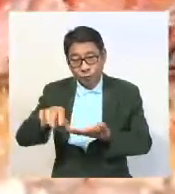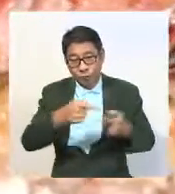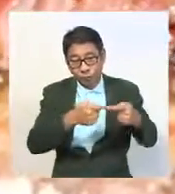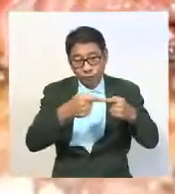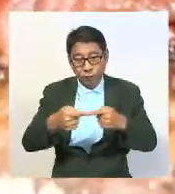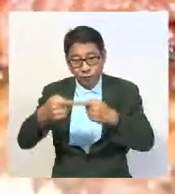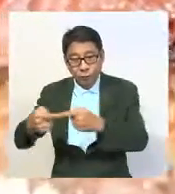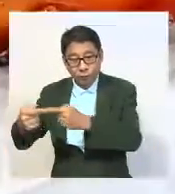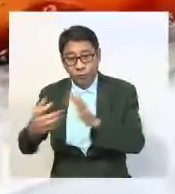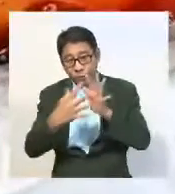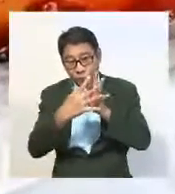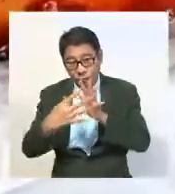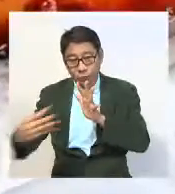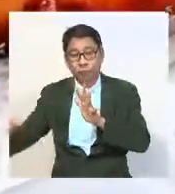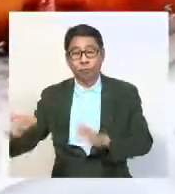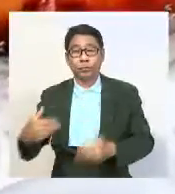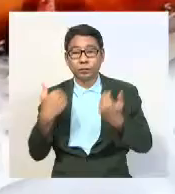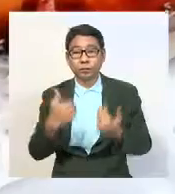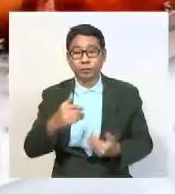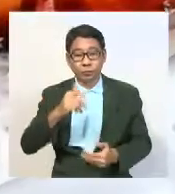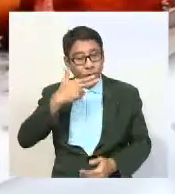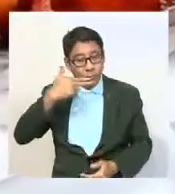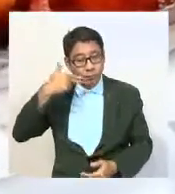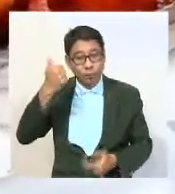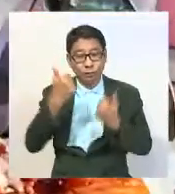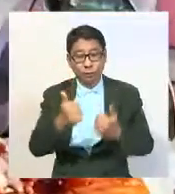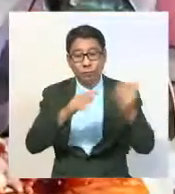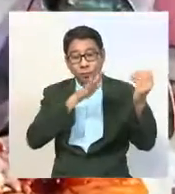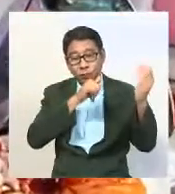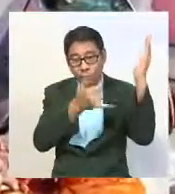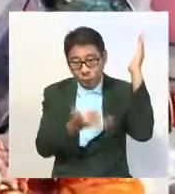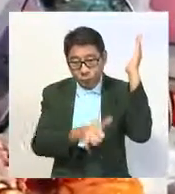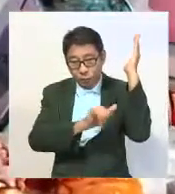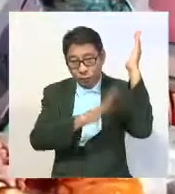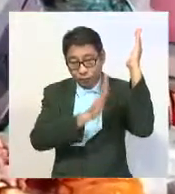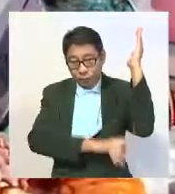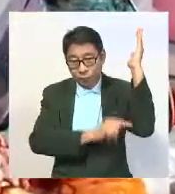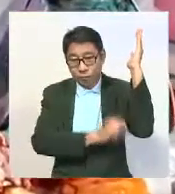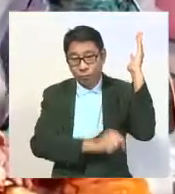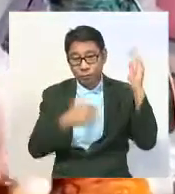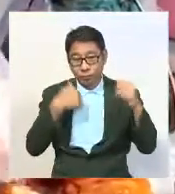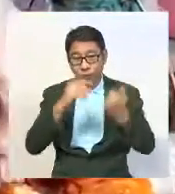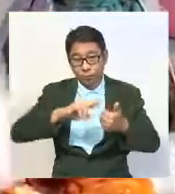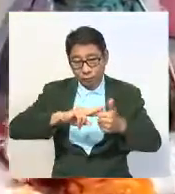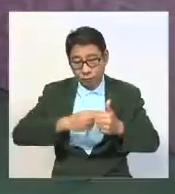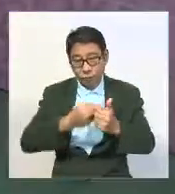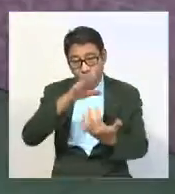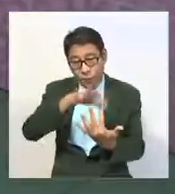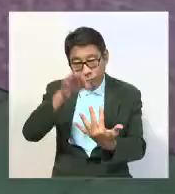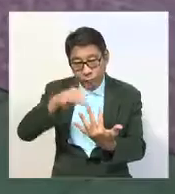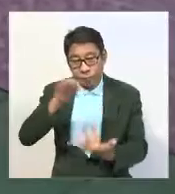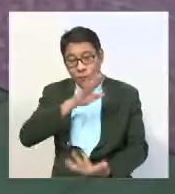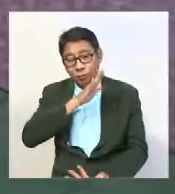นับตั้งแต่นั้นเป็นต้นมาด้วยรสชาติที่เป็นเอกลักษณ์ของหมูย่างเมืองตรังที่มาจากความพิถีพิถันตั้งแต่กระบวนการคัดเลือกห